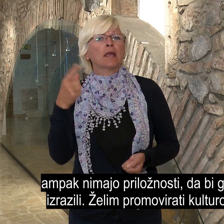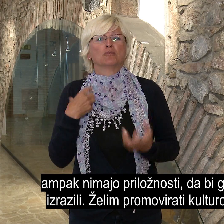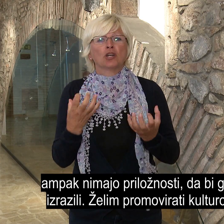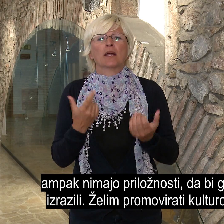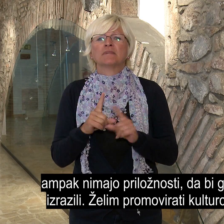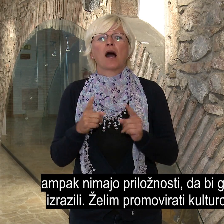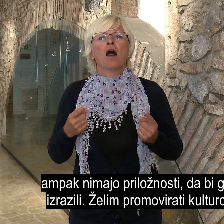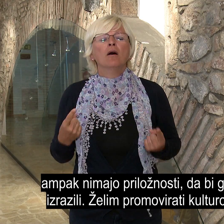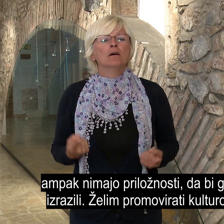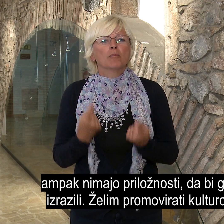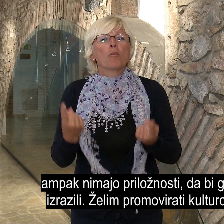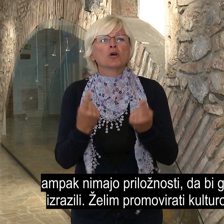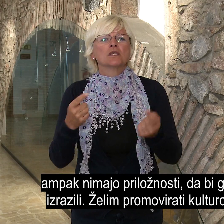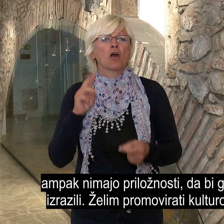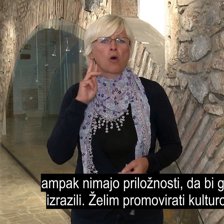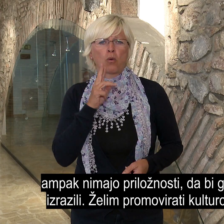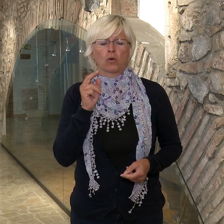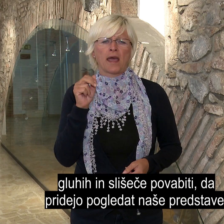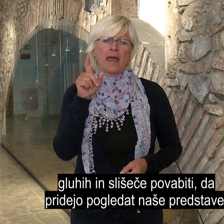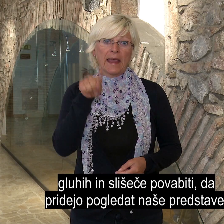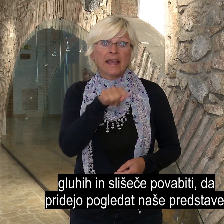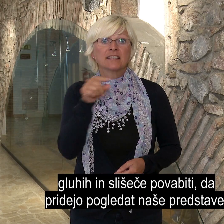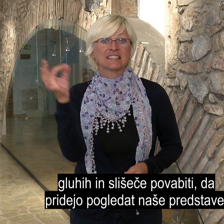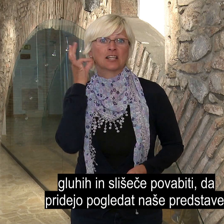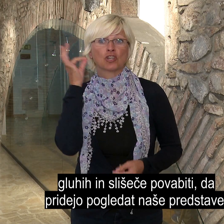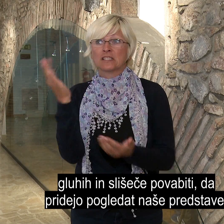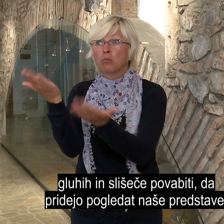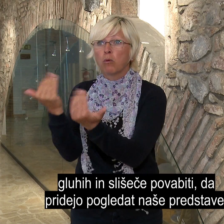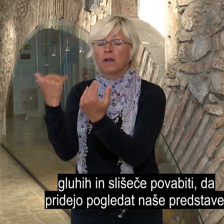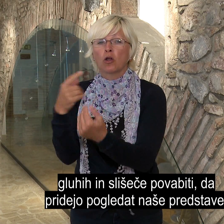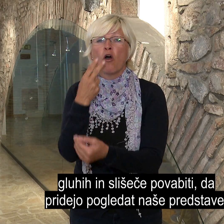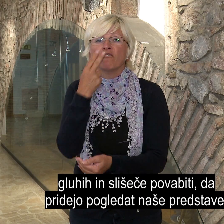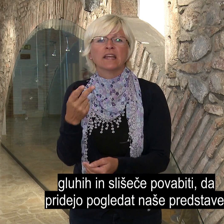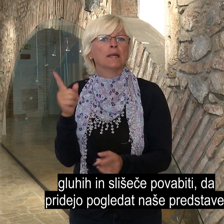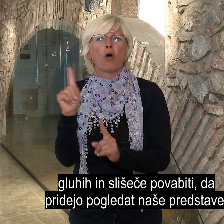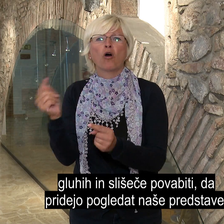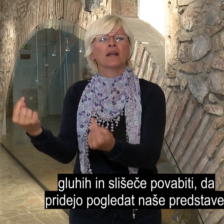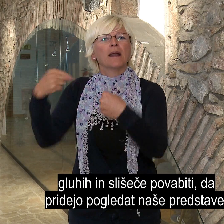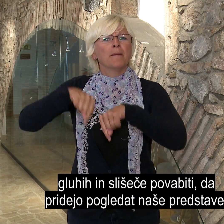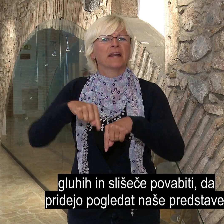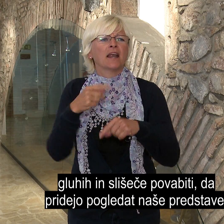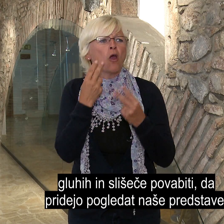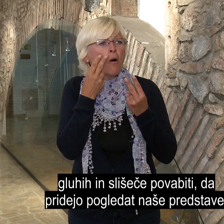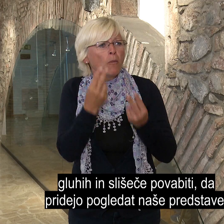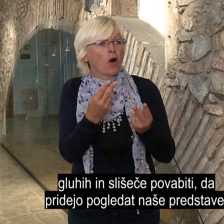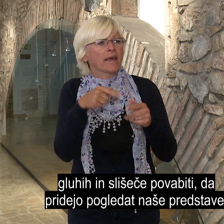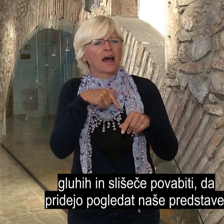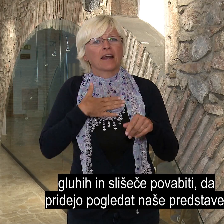Seveda je na mestu vprašanje, kdaj, kot ste vi omenili, kdaj se to splača, oziroma kdaj je odločilo, kdaj